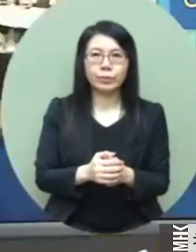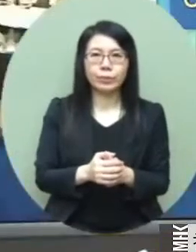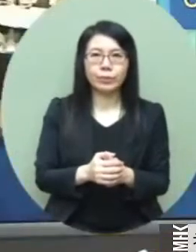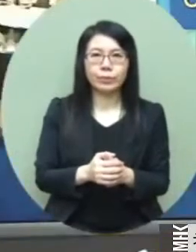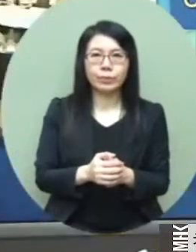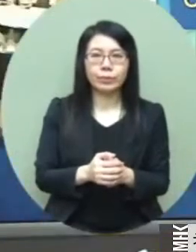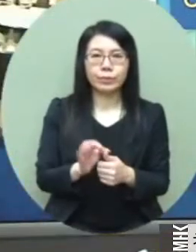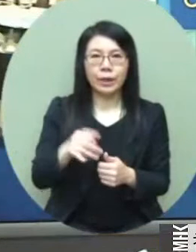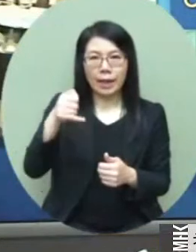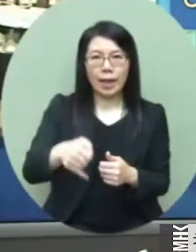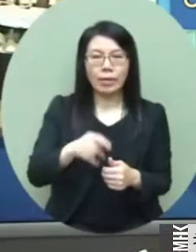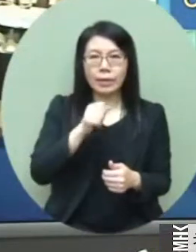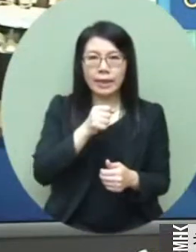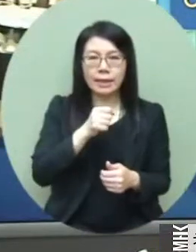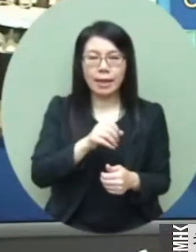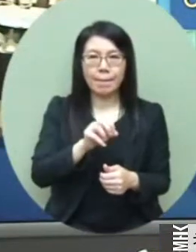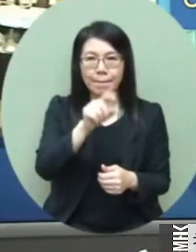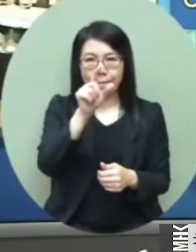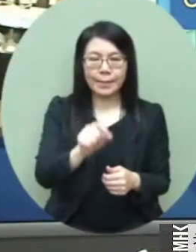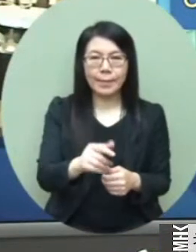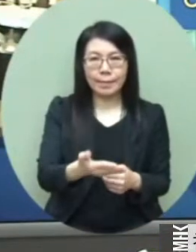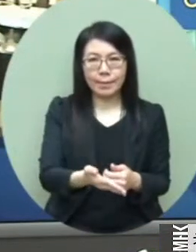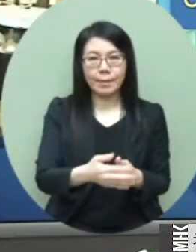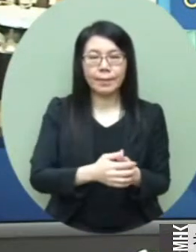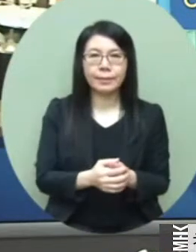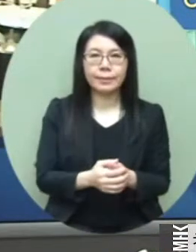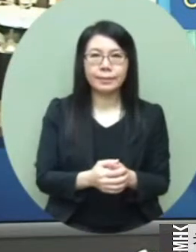好，下一位記者嘅提問，